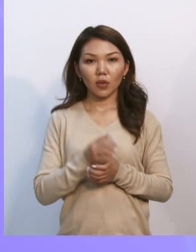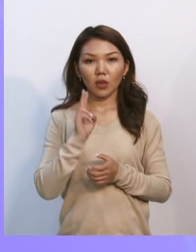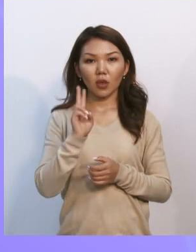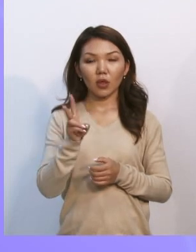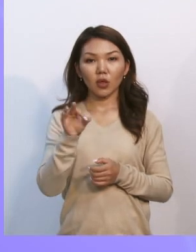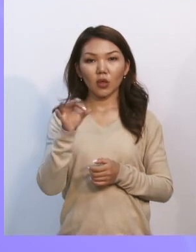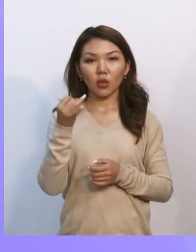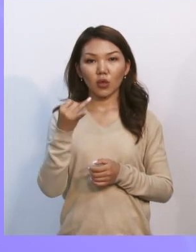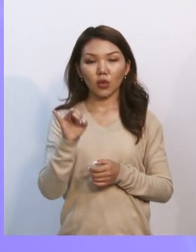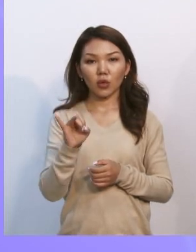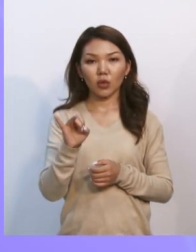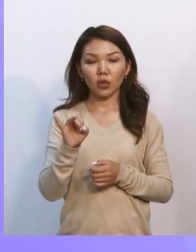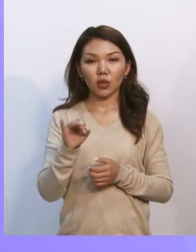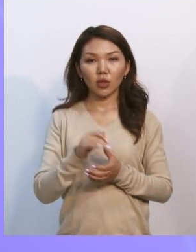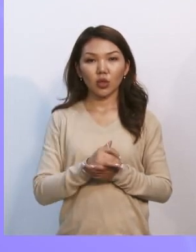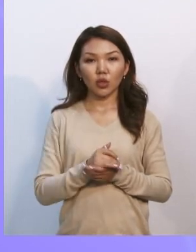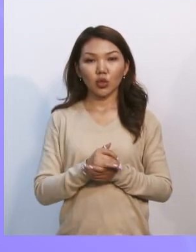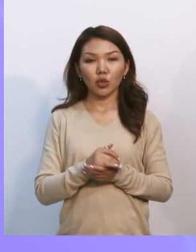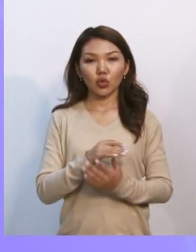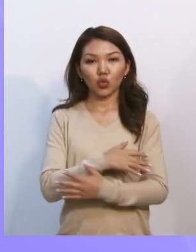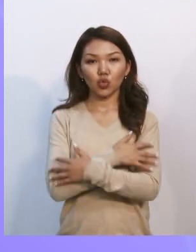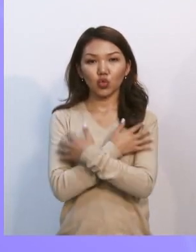Кой жүн берет.